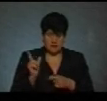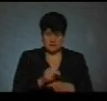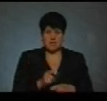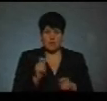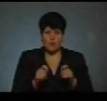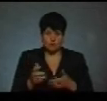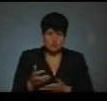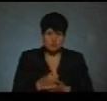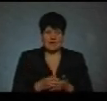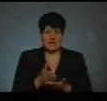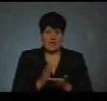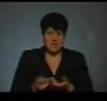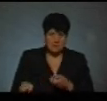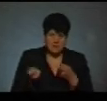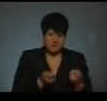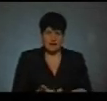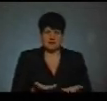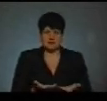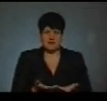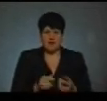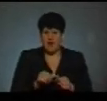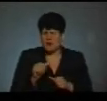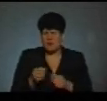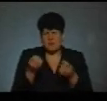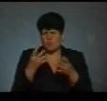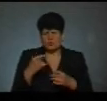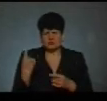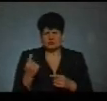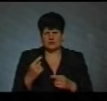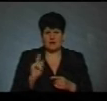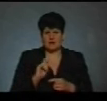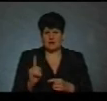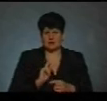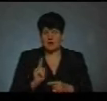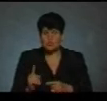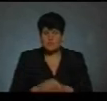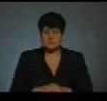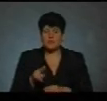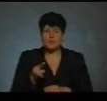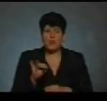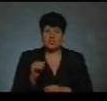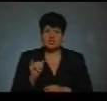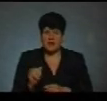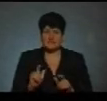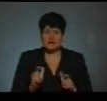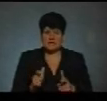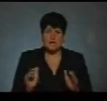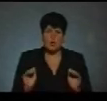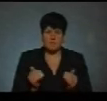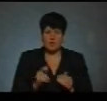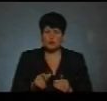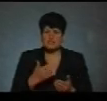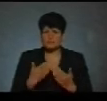там зібрати, або хліб завезти, а деякі просто собі катаються. У Почаєві карантинні обмеження. Люди, з якими ми